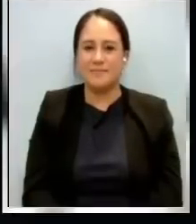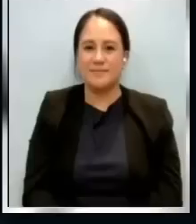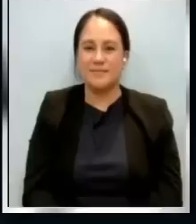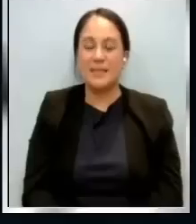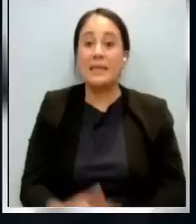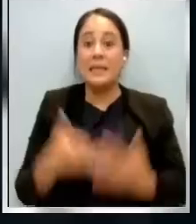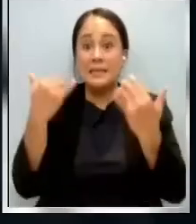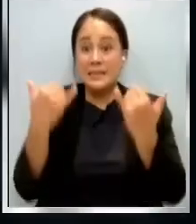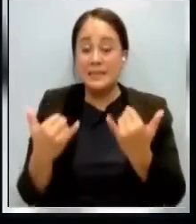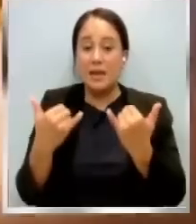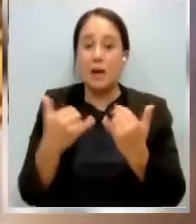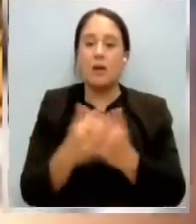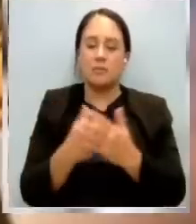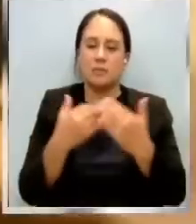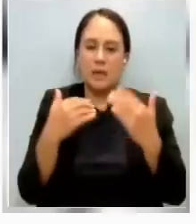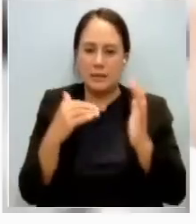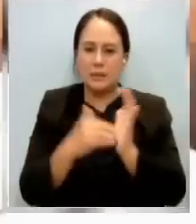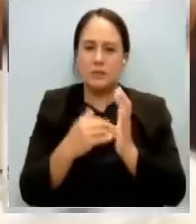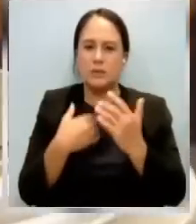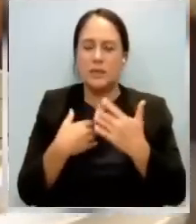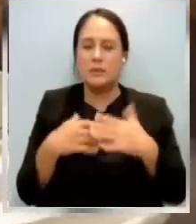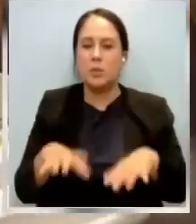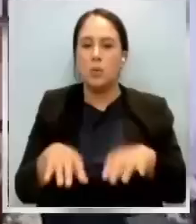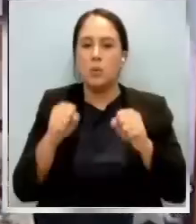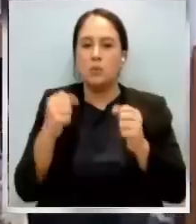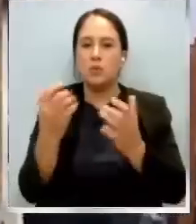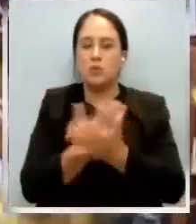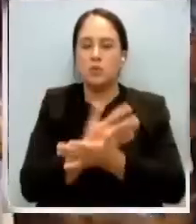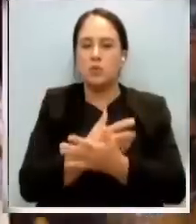abala naman siya sa pag-host ng Battle of the Judges.